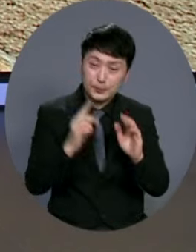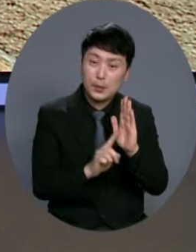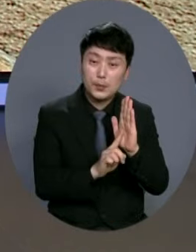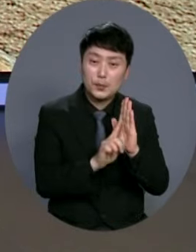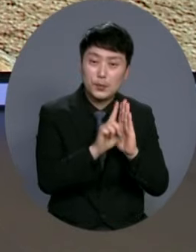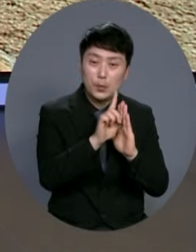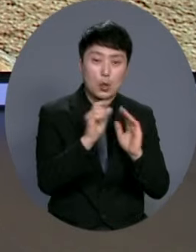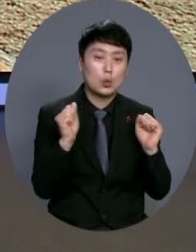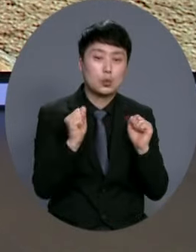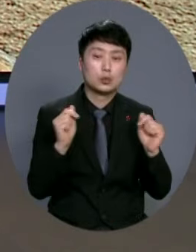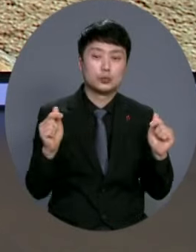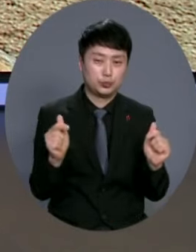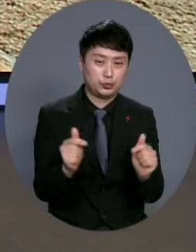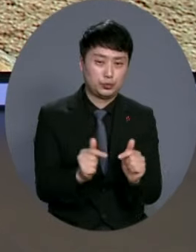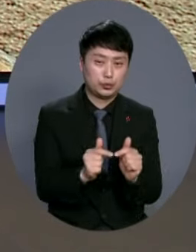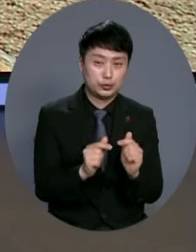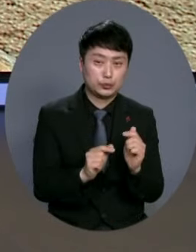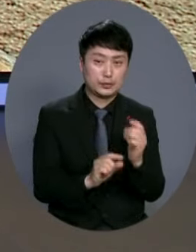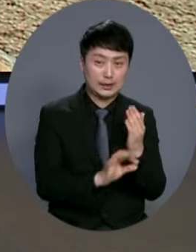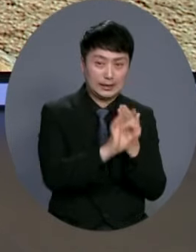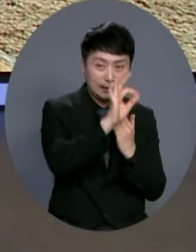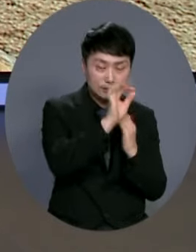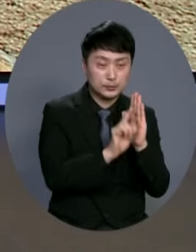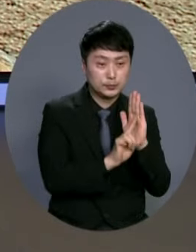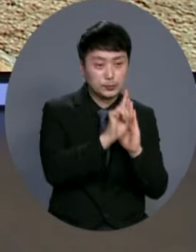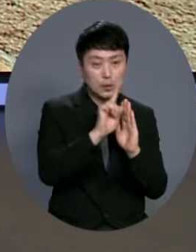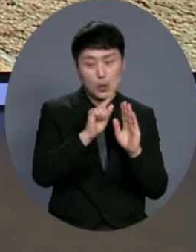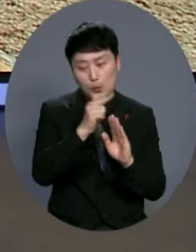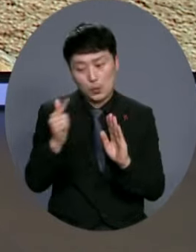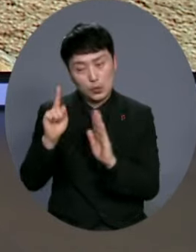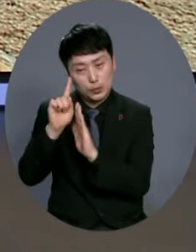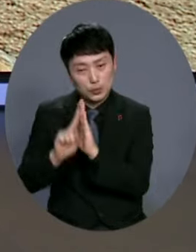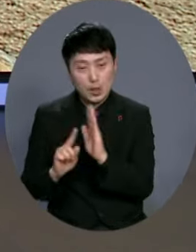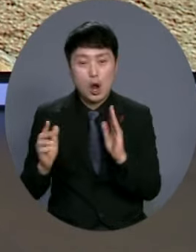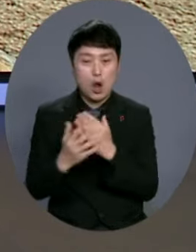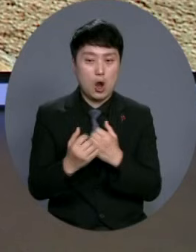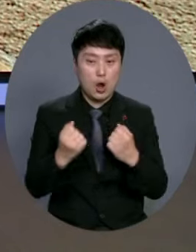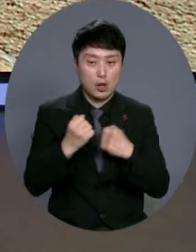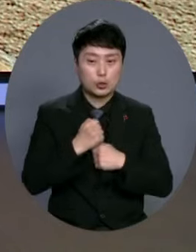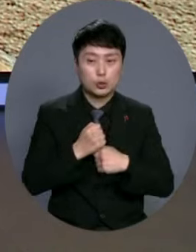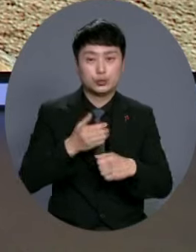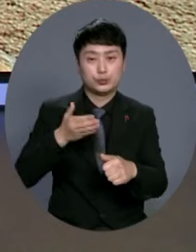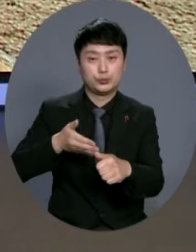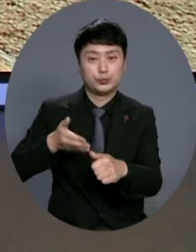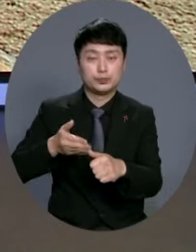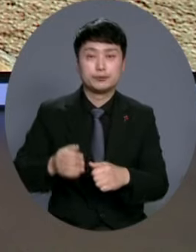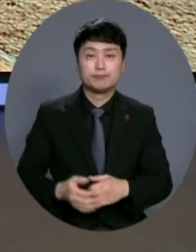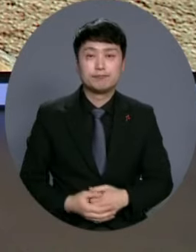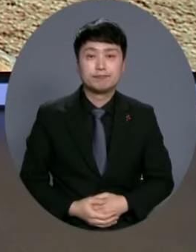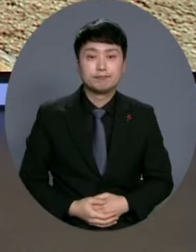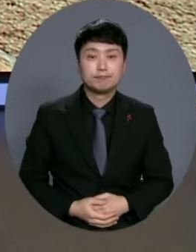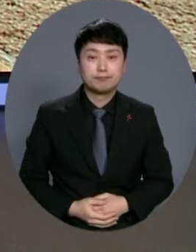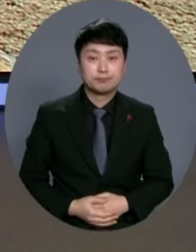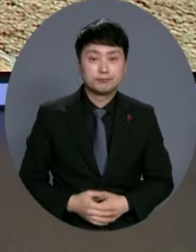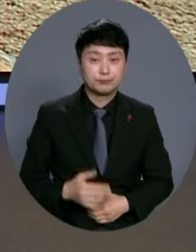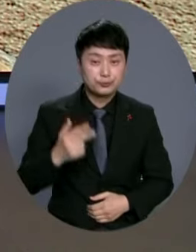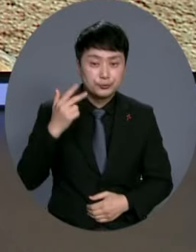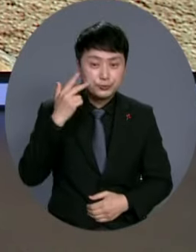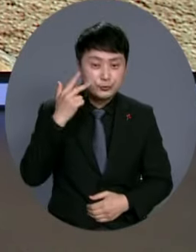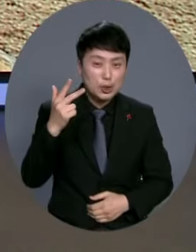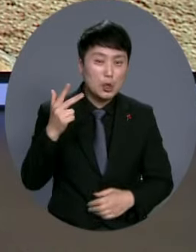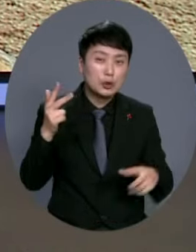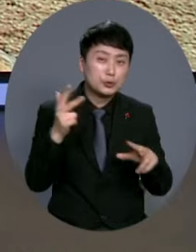추위가 덜 하겠고요 아침과 저녁 기온 차가 커지는만큼 건강 잘 챙겨 주셔야겠습니다 이번 주 반짝